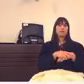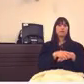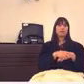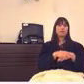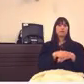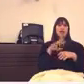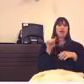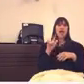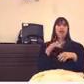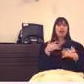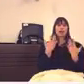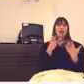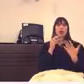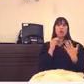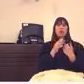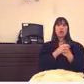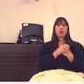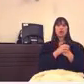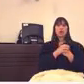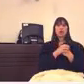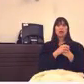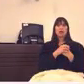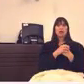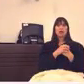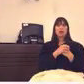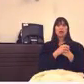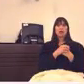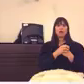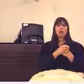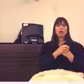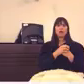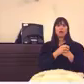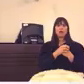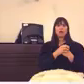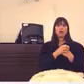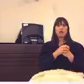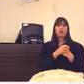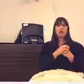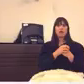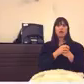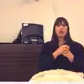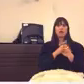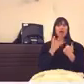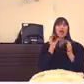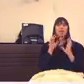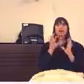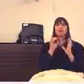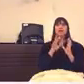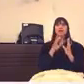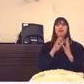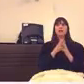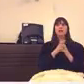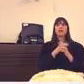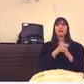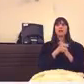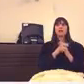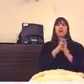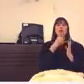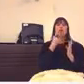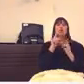יהיו לך שאלות, אתה מוזמן להביע. אלי, אין לי את זה במצגת, בוא לפה אני אראה לך אותה. בוא לפה אני אראה לך